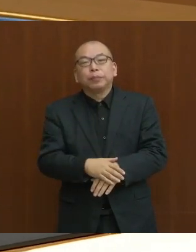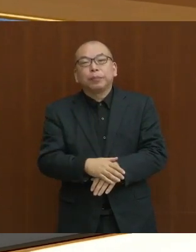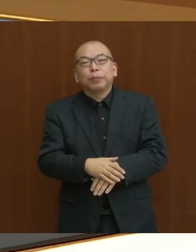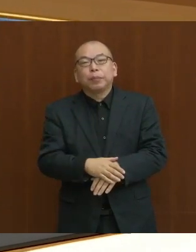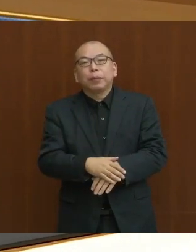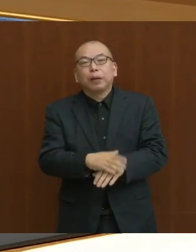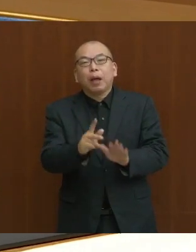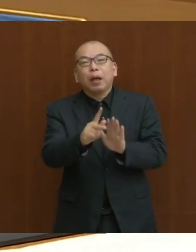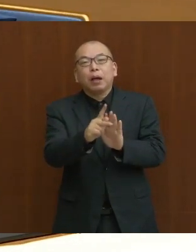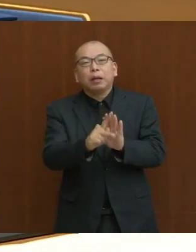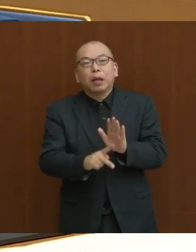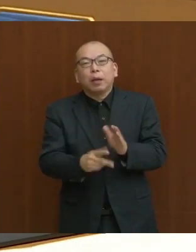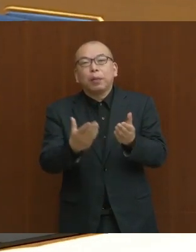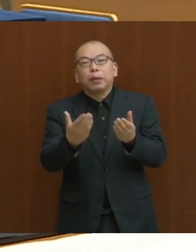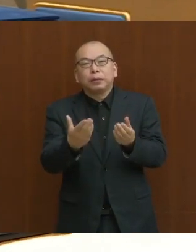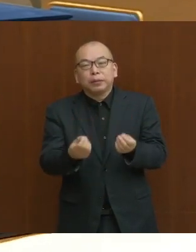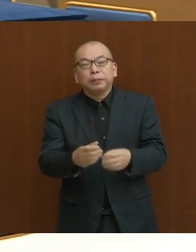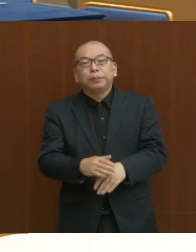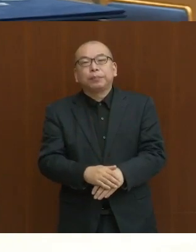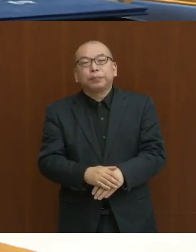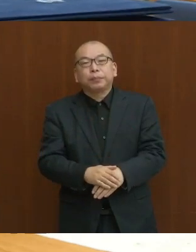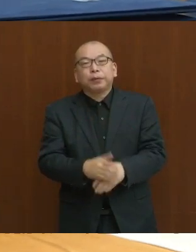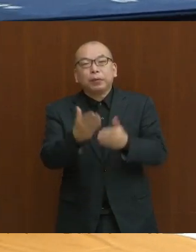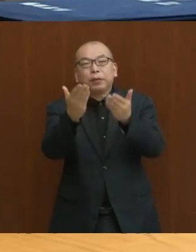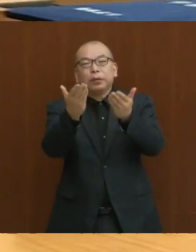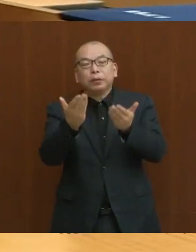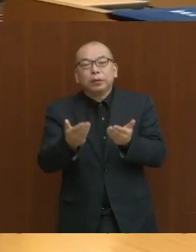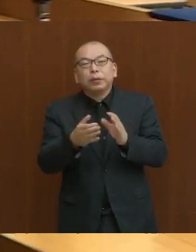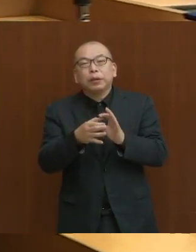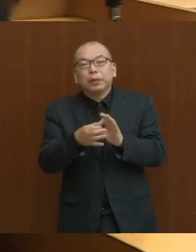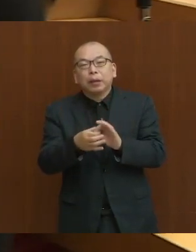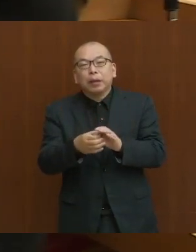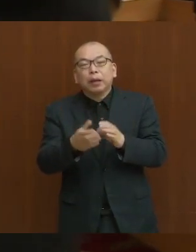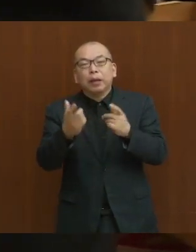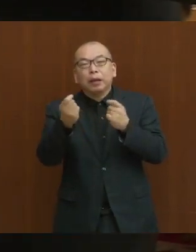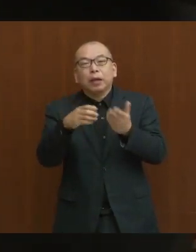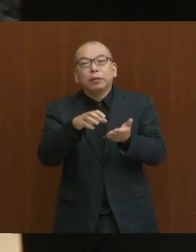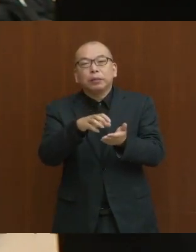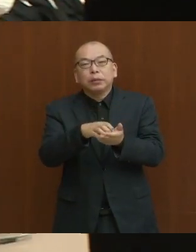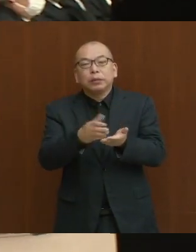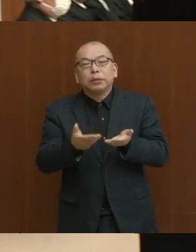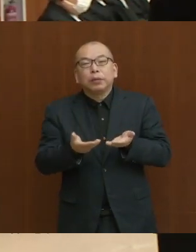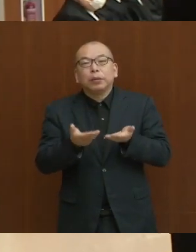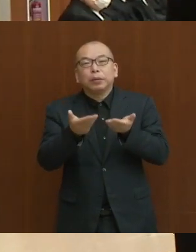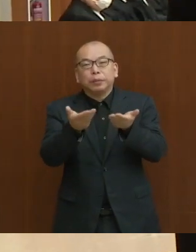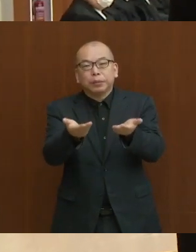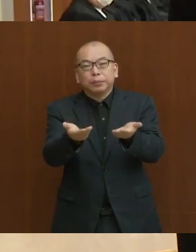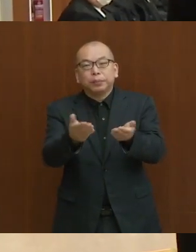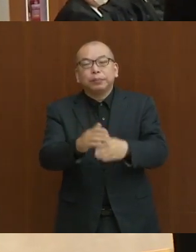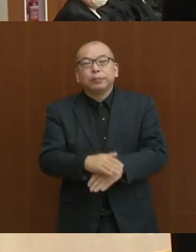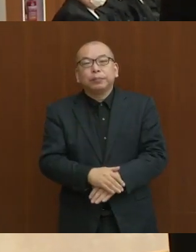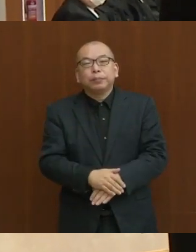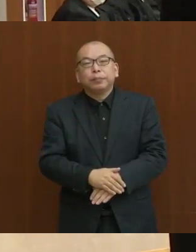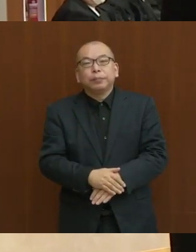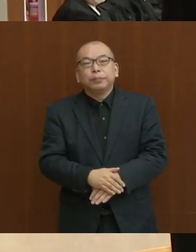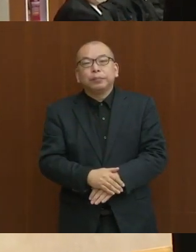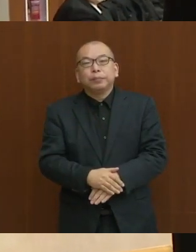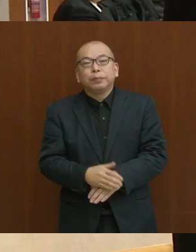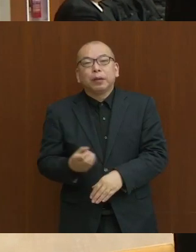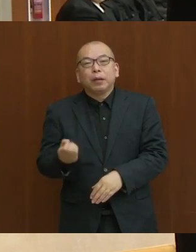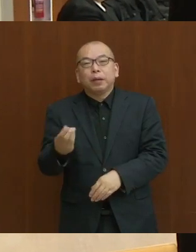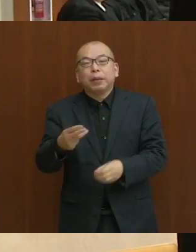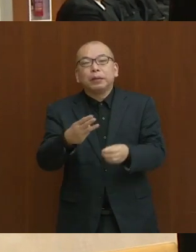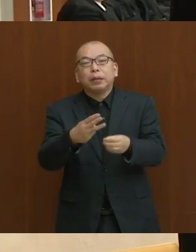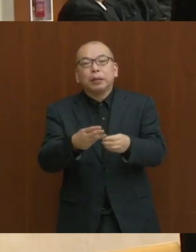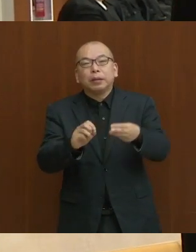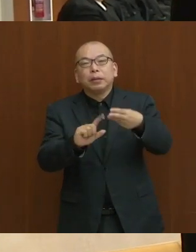科所定の課程を修め卒業したので、学士文学の学位を授与する。令和3